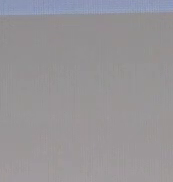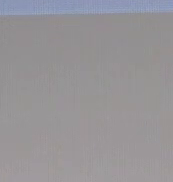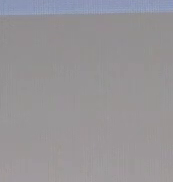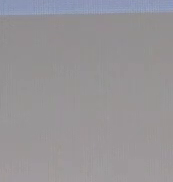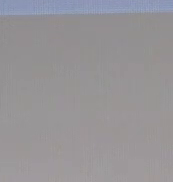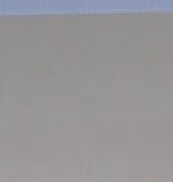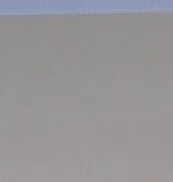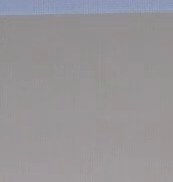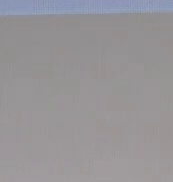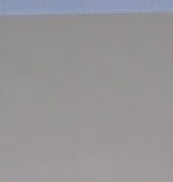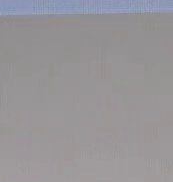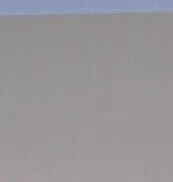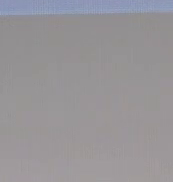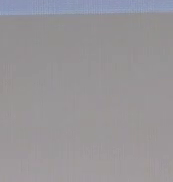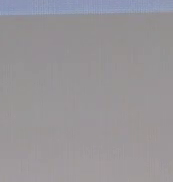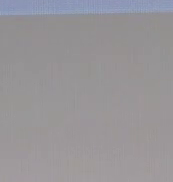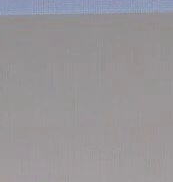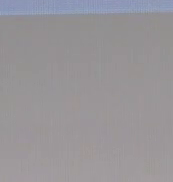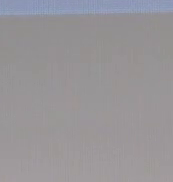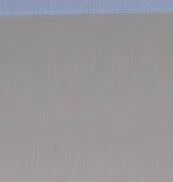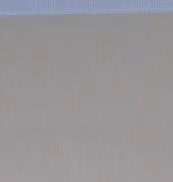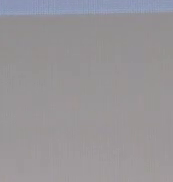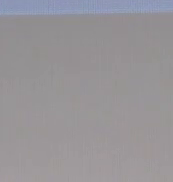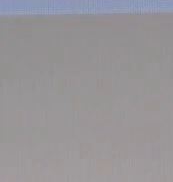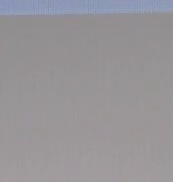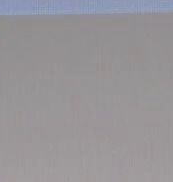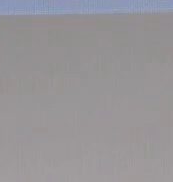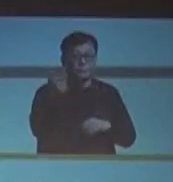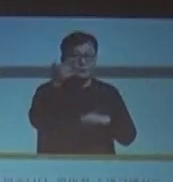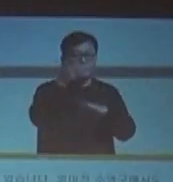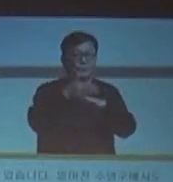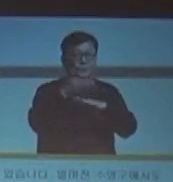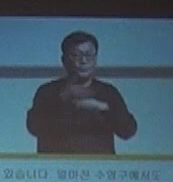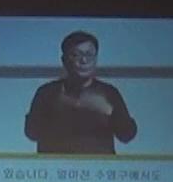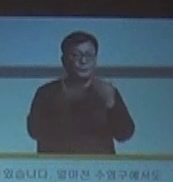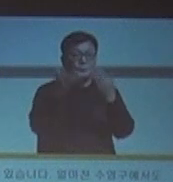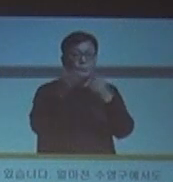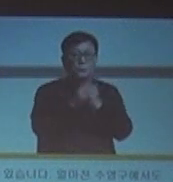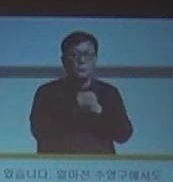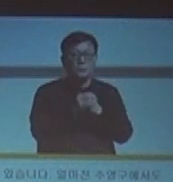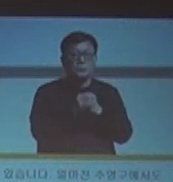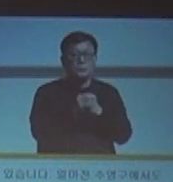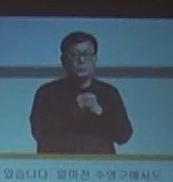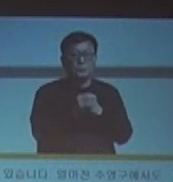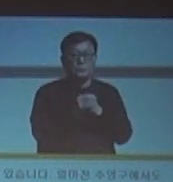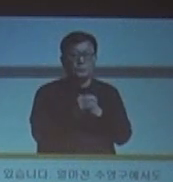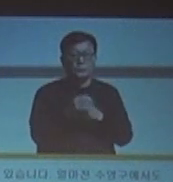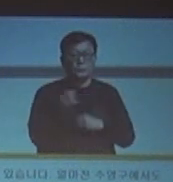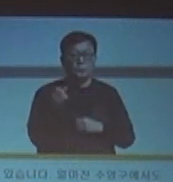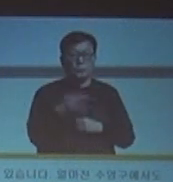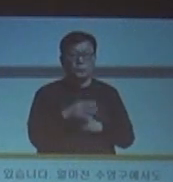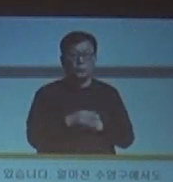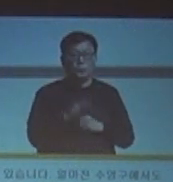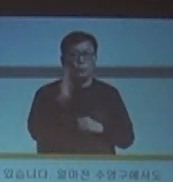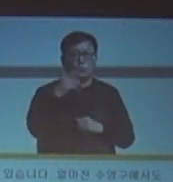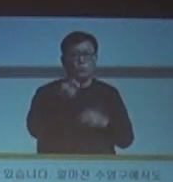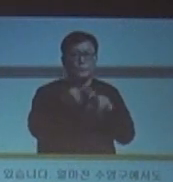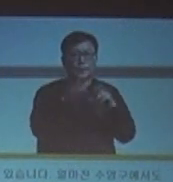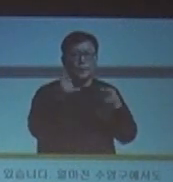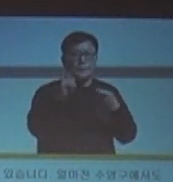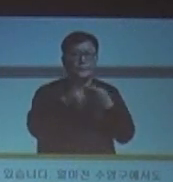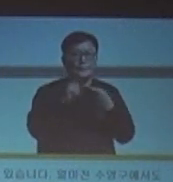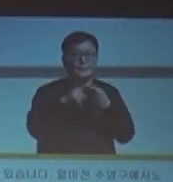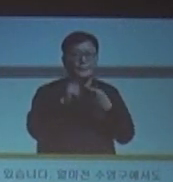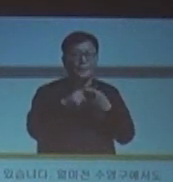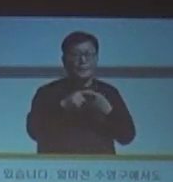요정으로서 역할을 많이 해주셨습니다. 네. 너무너무 감사드리고요. 감사합니다. 네. 또 뭐 하나 볼까요? 네. 네. 요즘 장애인들에 대한